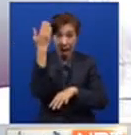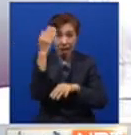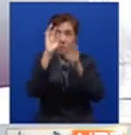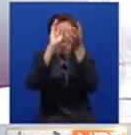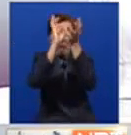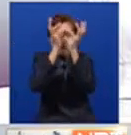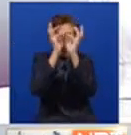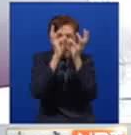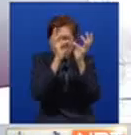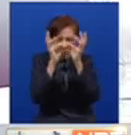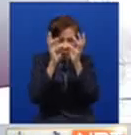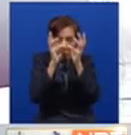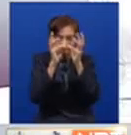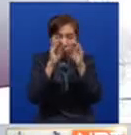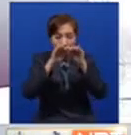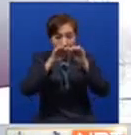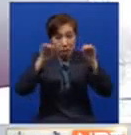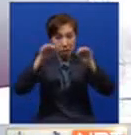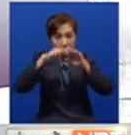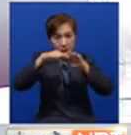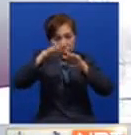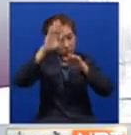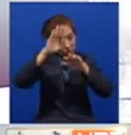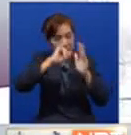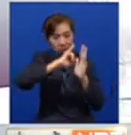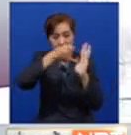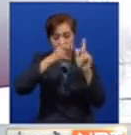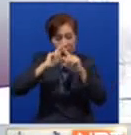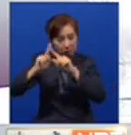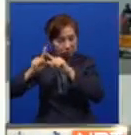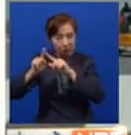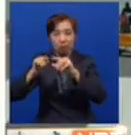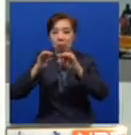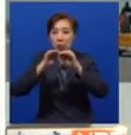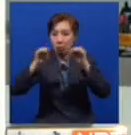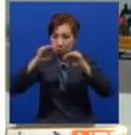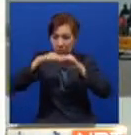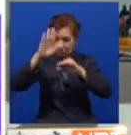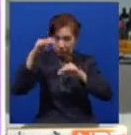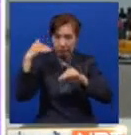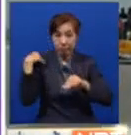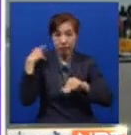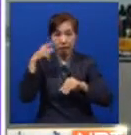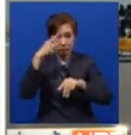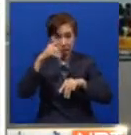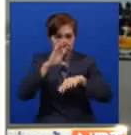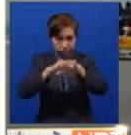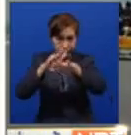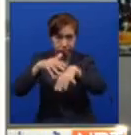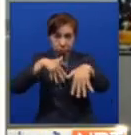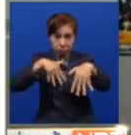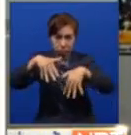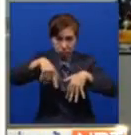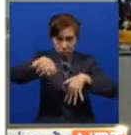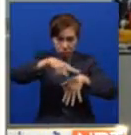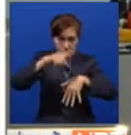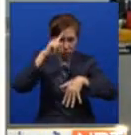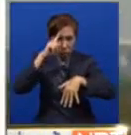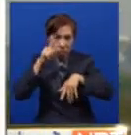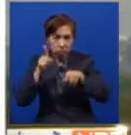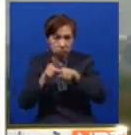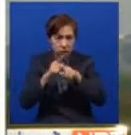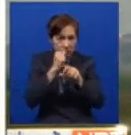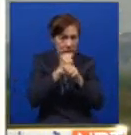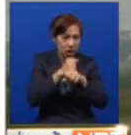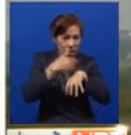นาดเล็กค่ะมีค่าที่เกินมาตรฐานเกือบทุกจังหวัดจึงเตือนนะคะว่าคุณผู้ชมที่อยู่ในพื้นที่ควรที่จะหลีกเลี่ยงการ